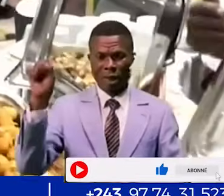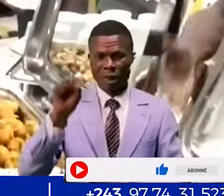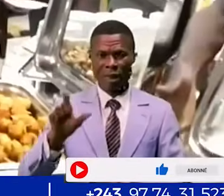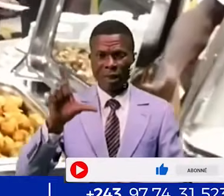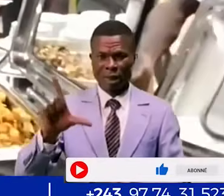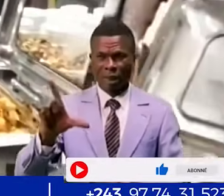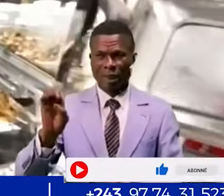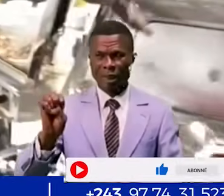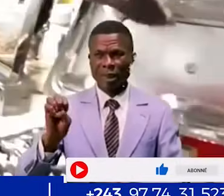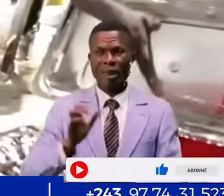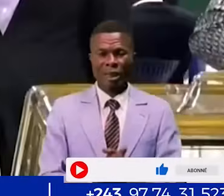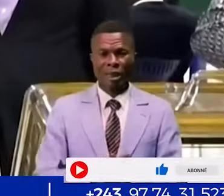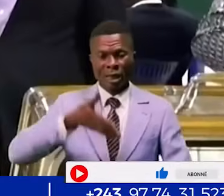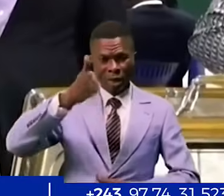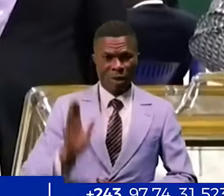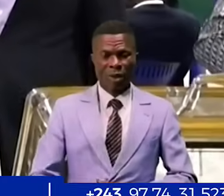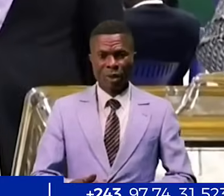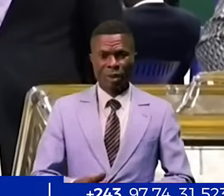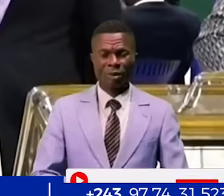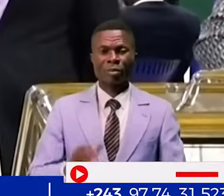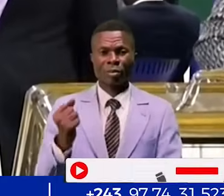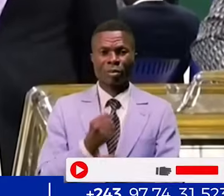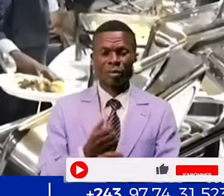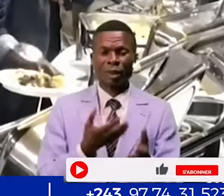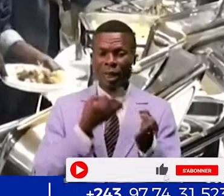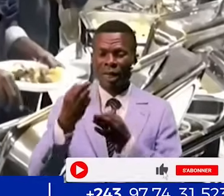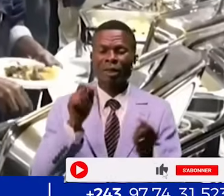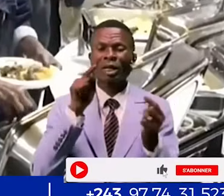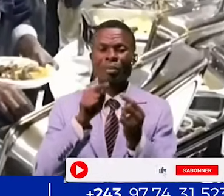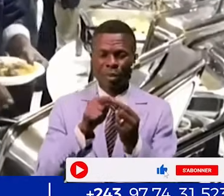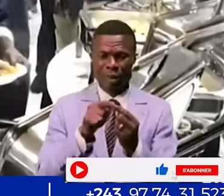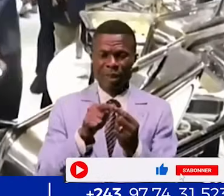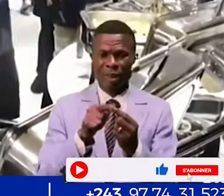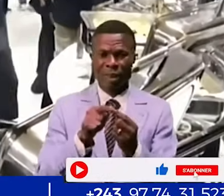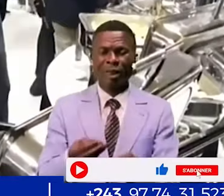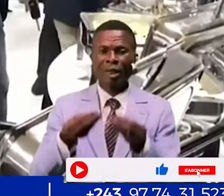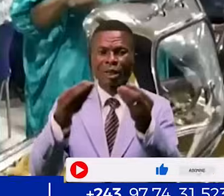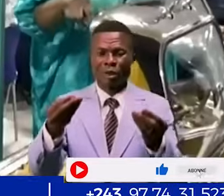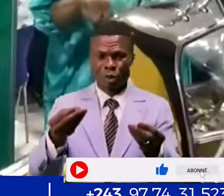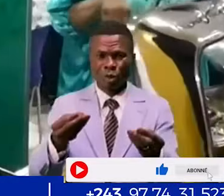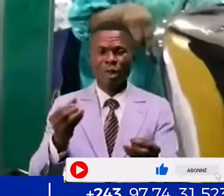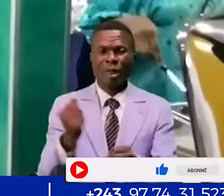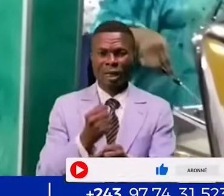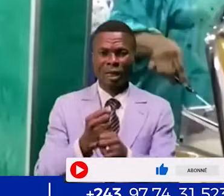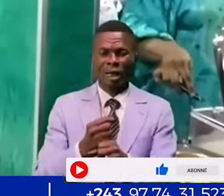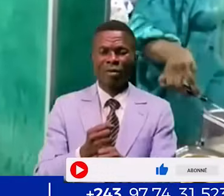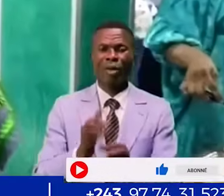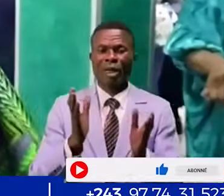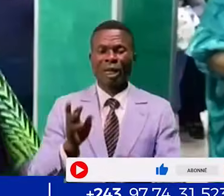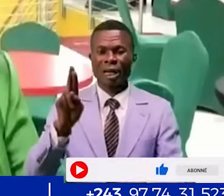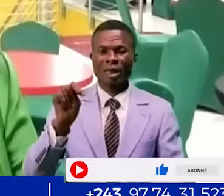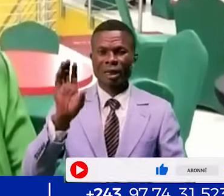restaurant Monalise, spécialiste dans l'art culinaire, explique ses motivations d'offrir ses services au personnel